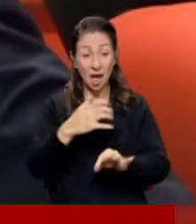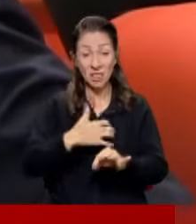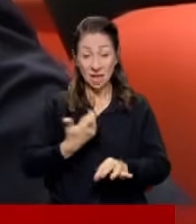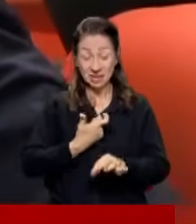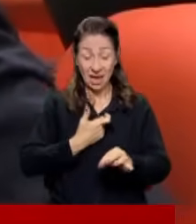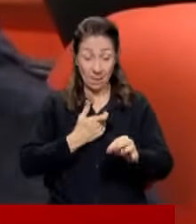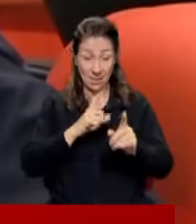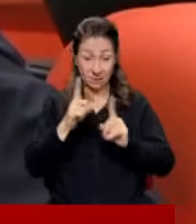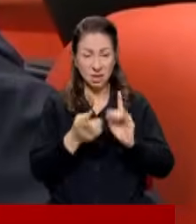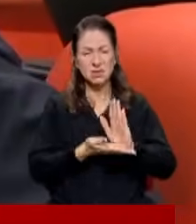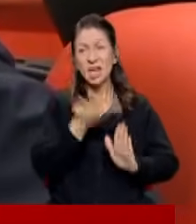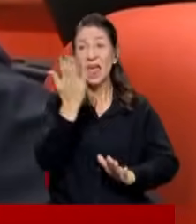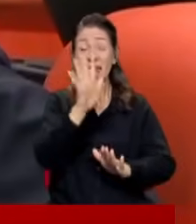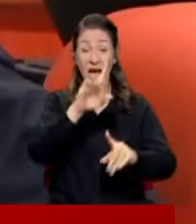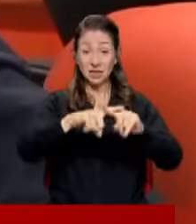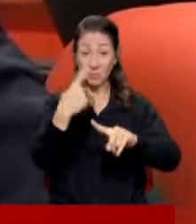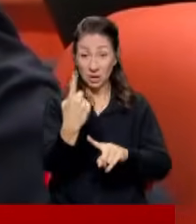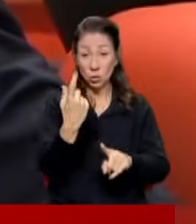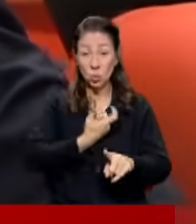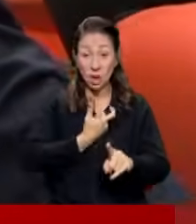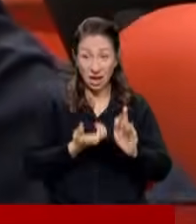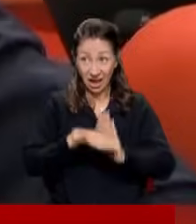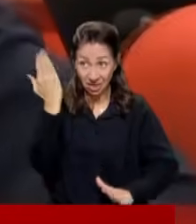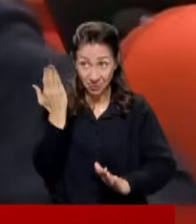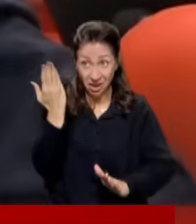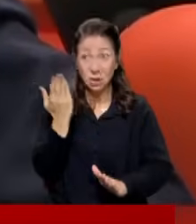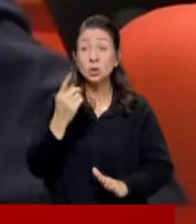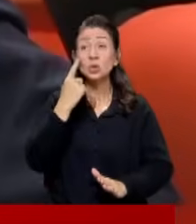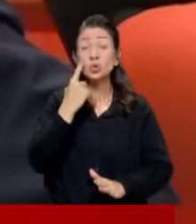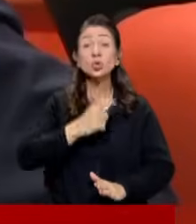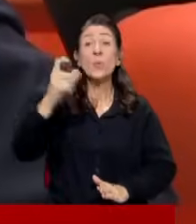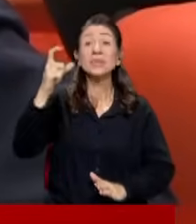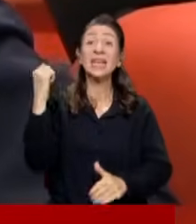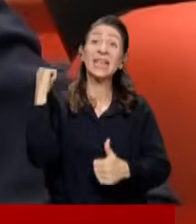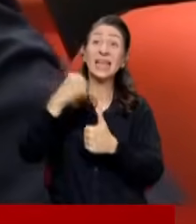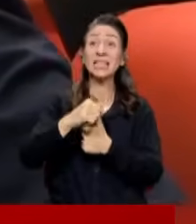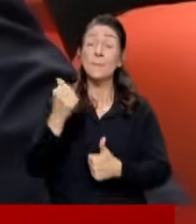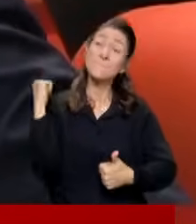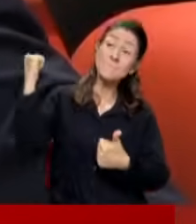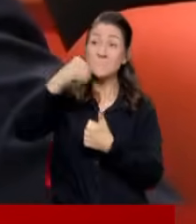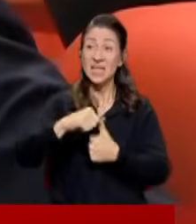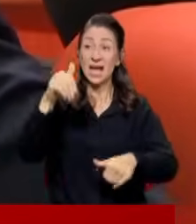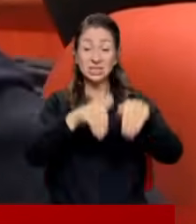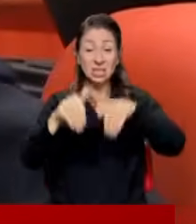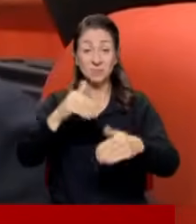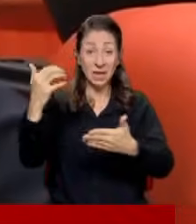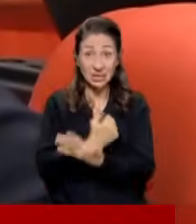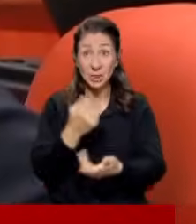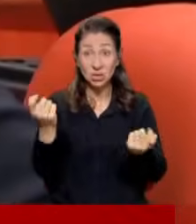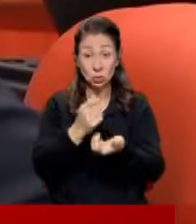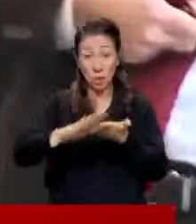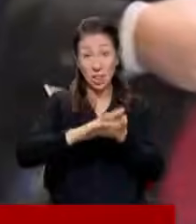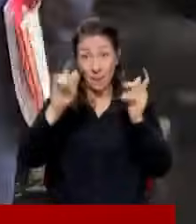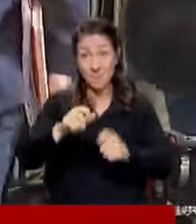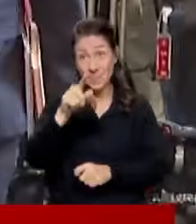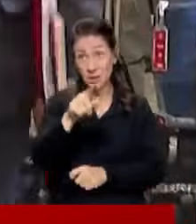Mahkemesi'ni ortadan kaldırmak, 50+1 kuralını ortadan kaldırmak, Cumhurbaşkanı'nın yeniden bir kere daha seçilmesine yönelik düzenleme